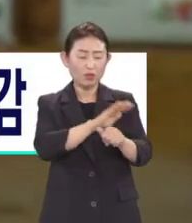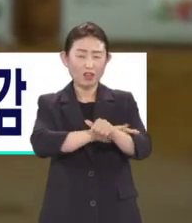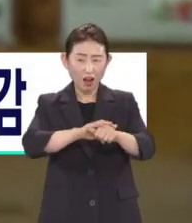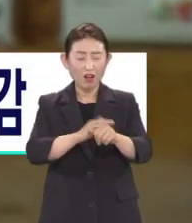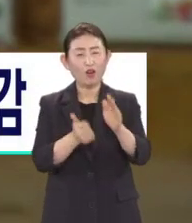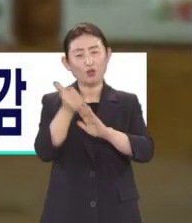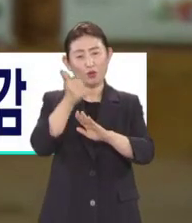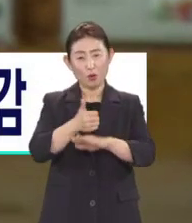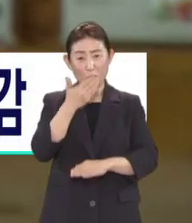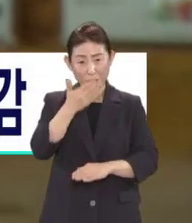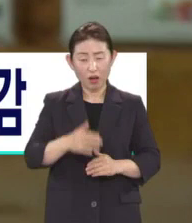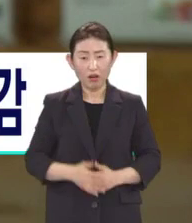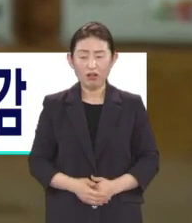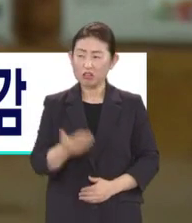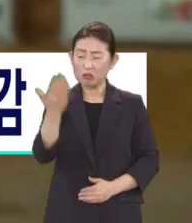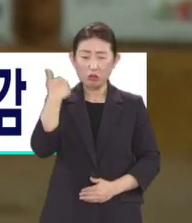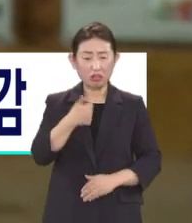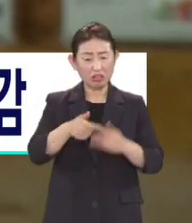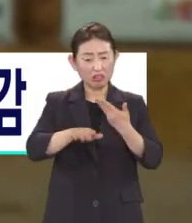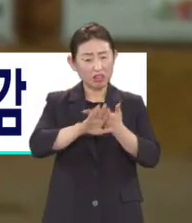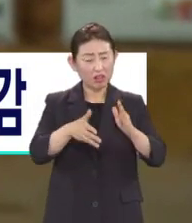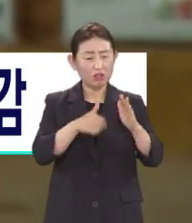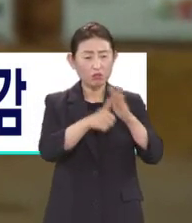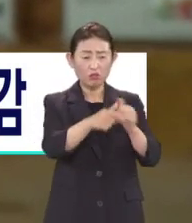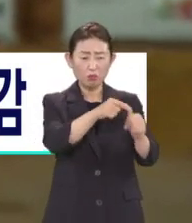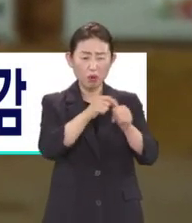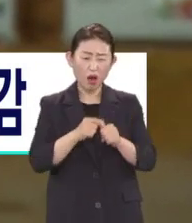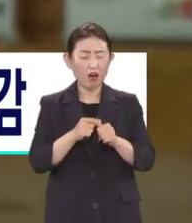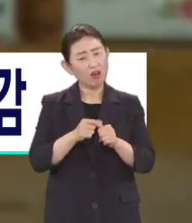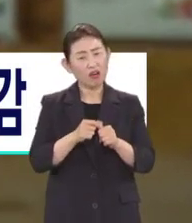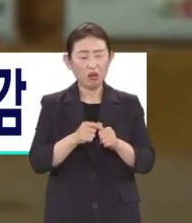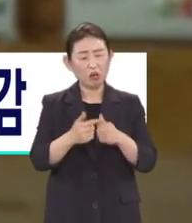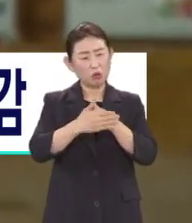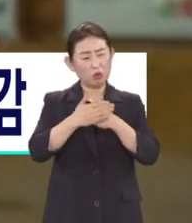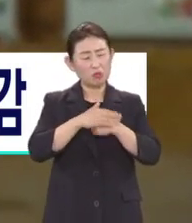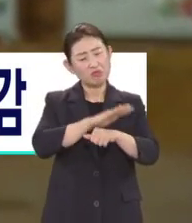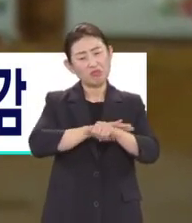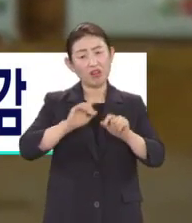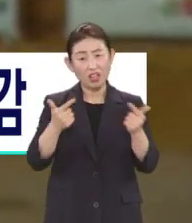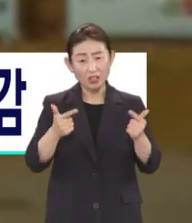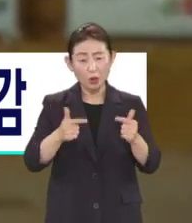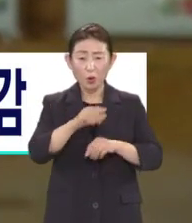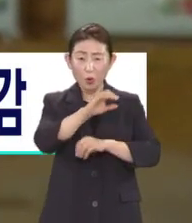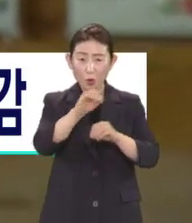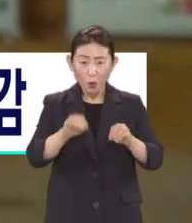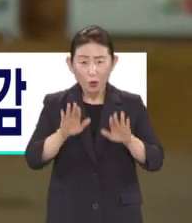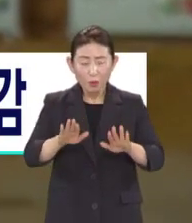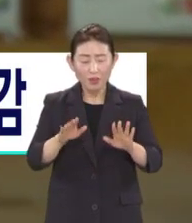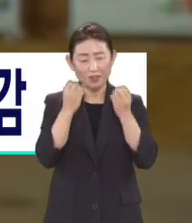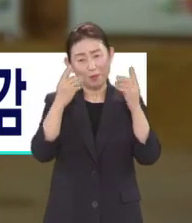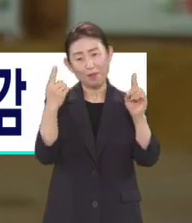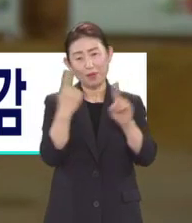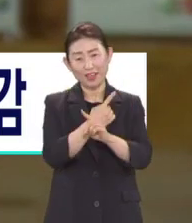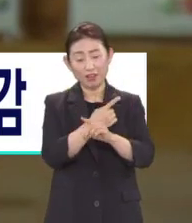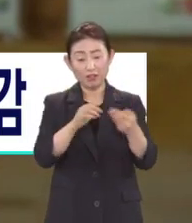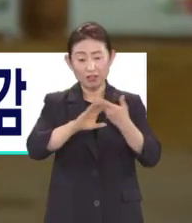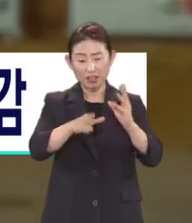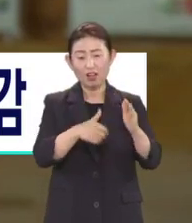있죠. 그동안 외국인 효과를 보지 못했던 한화이글스가 올해 반등하기 위해선 3명의 외국인 선수들이 어떻게